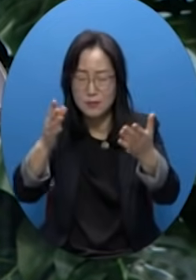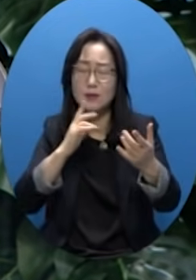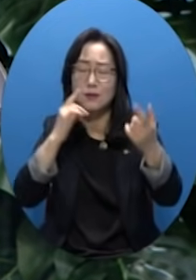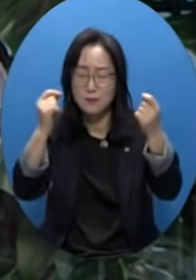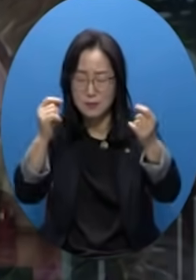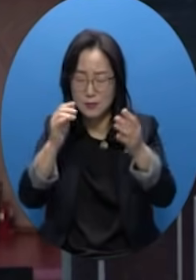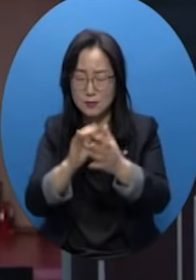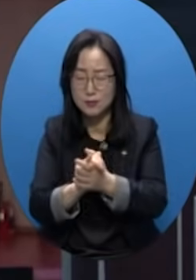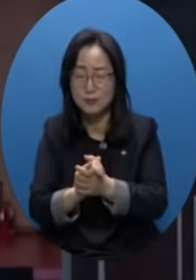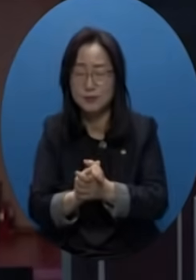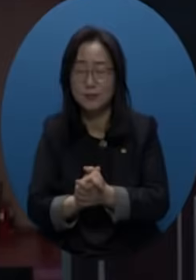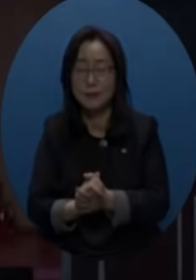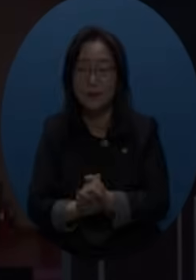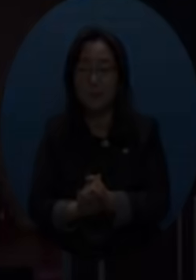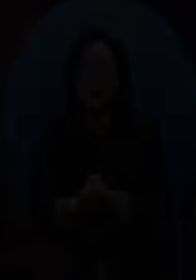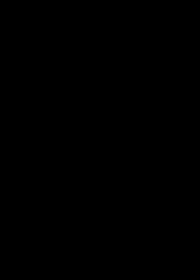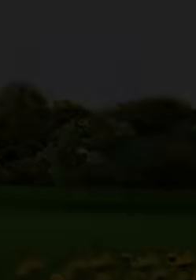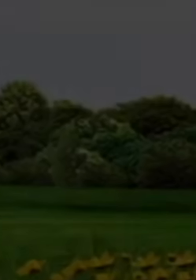아멘